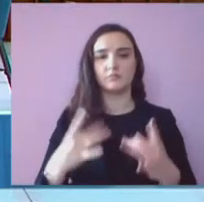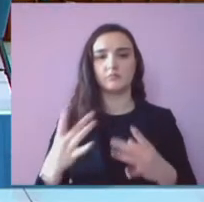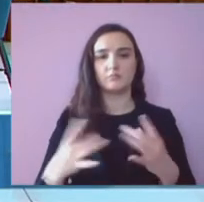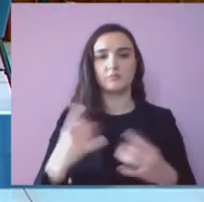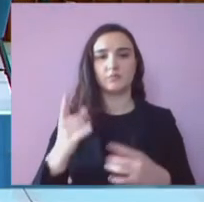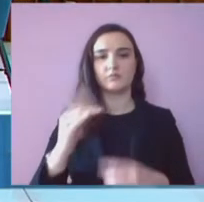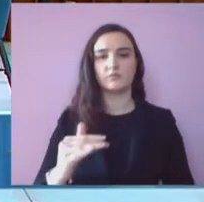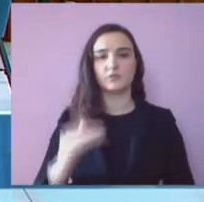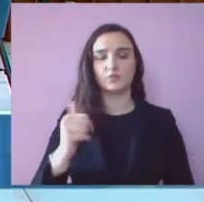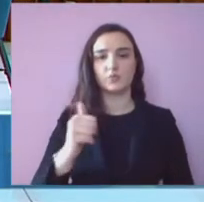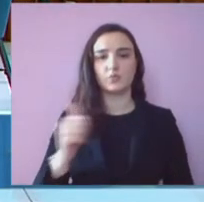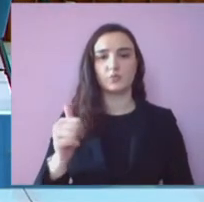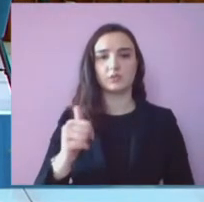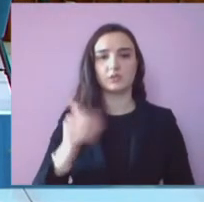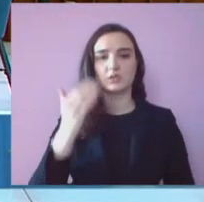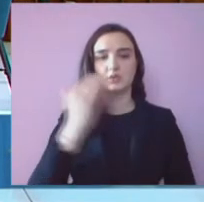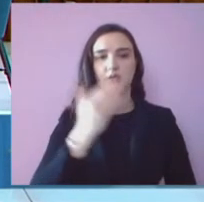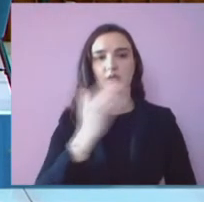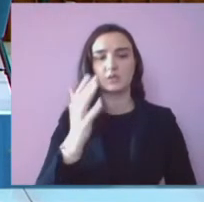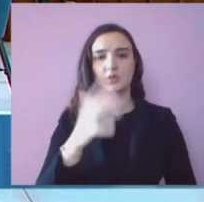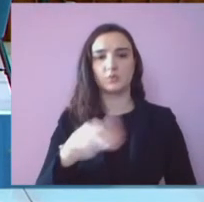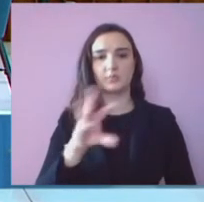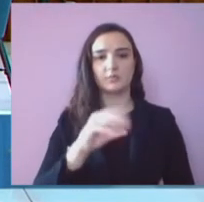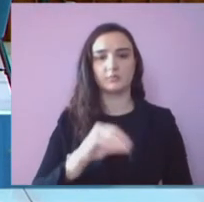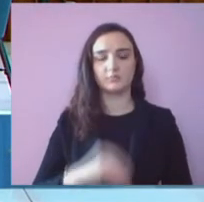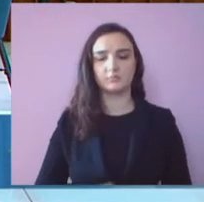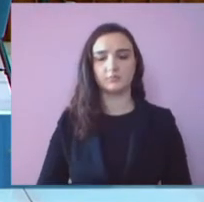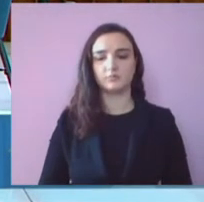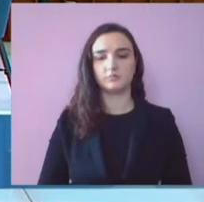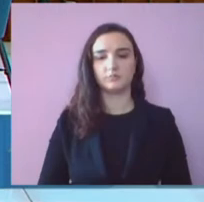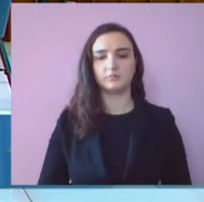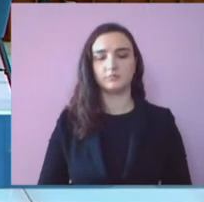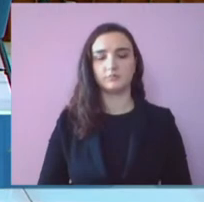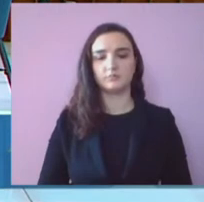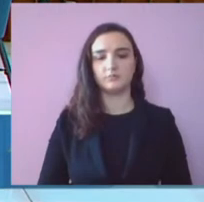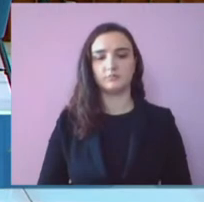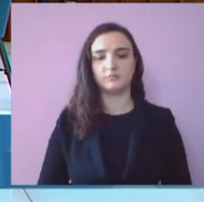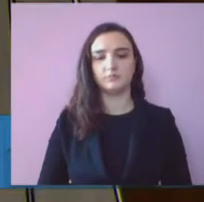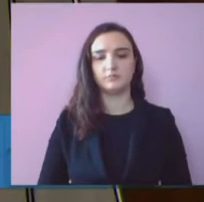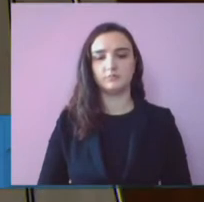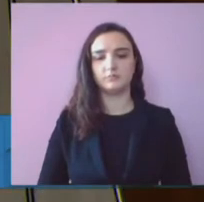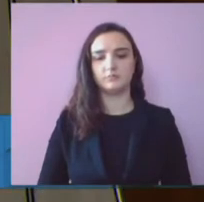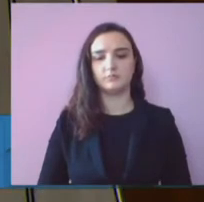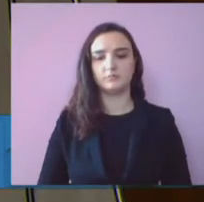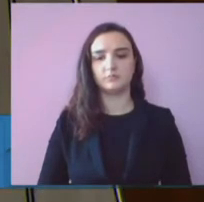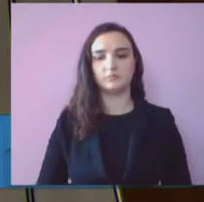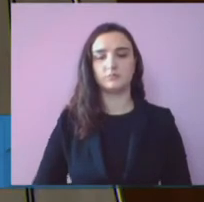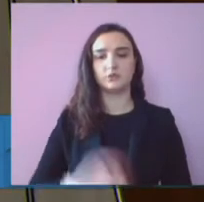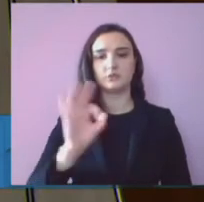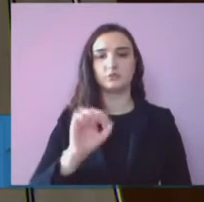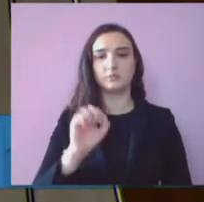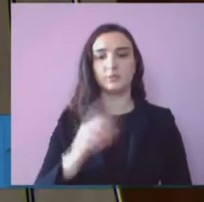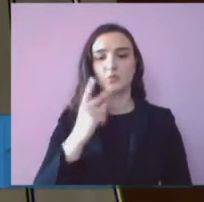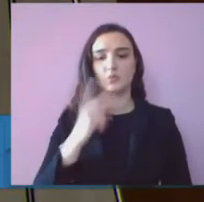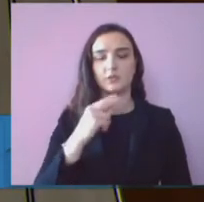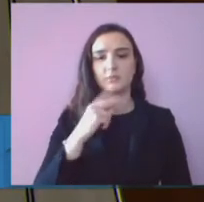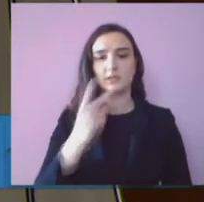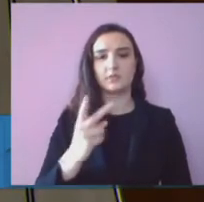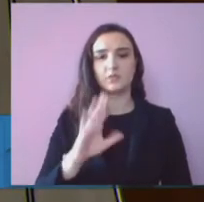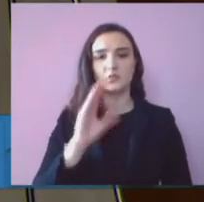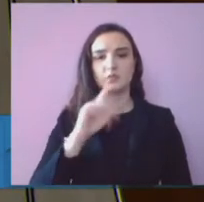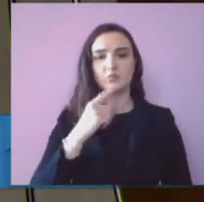როგორც წესი საზოგადოება ხშირ შემთხვევაში შეიძლება არც აქცევდეს ყურადღებას მაგრამ როდის ამბობს რომ